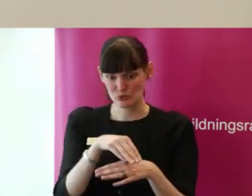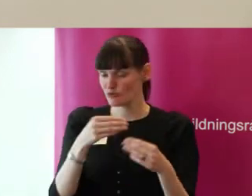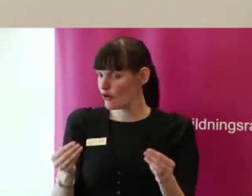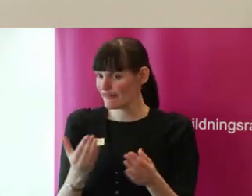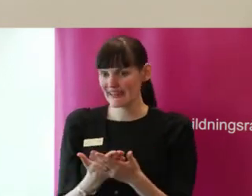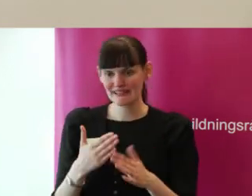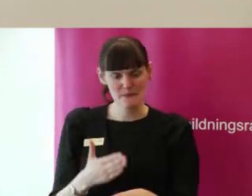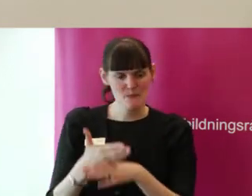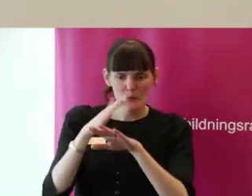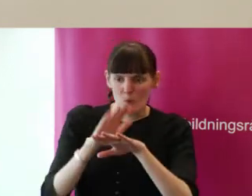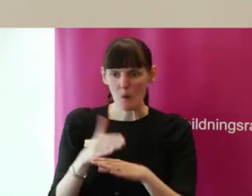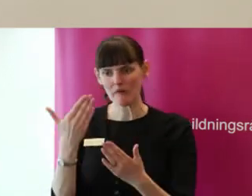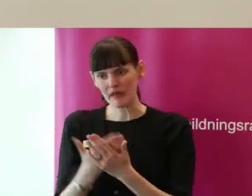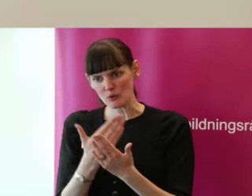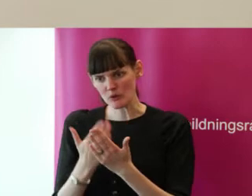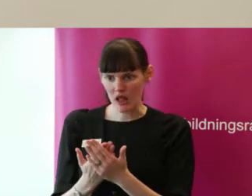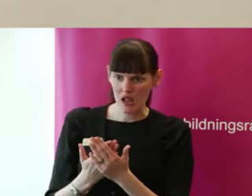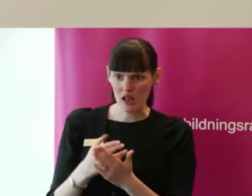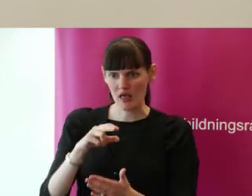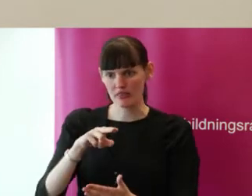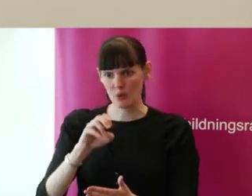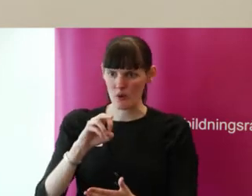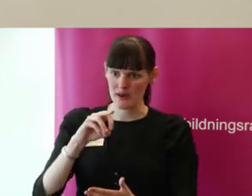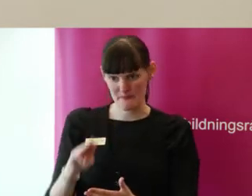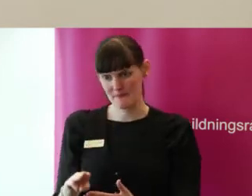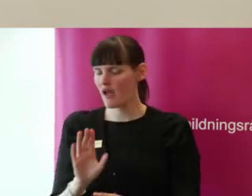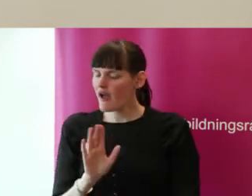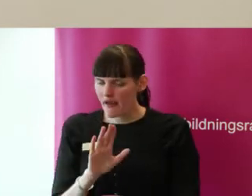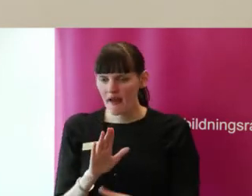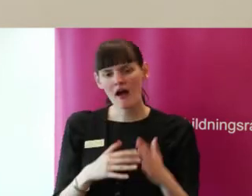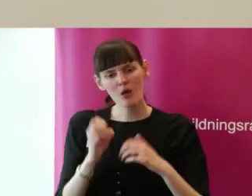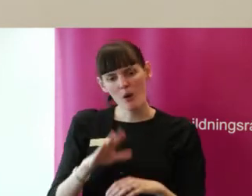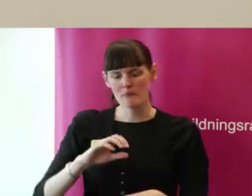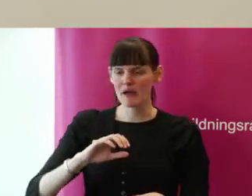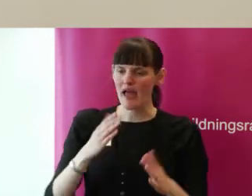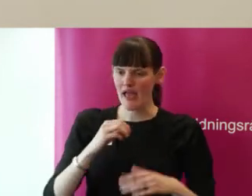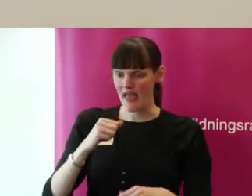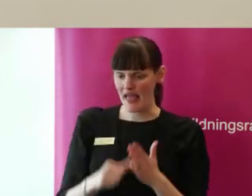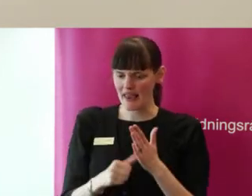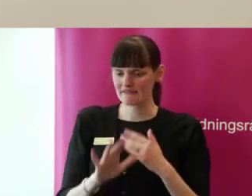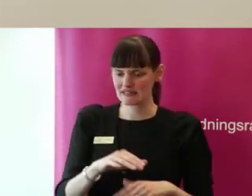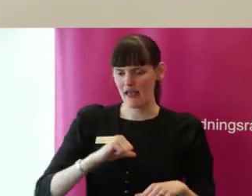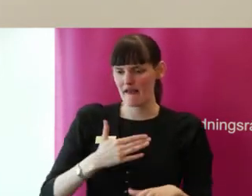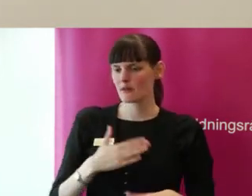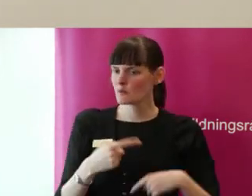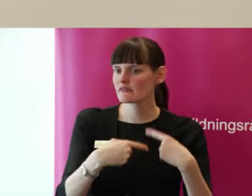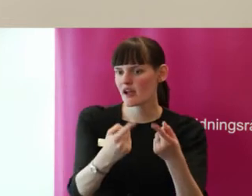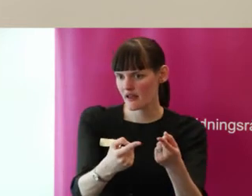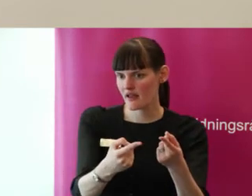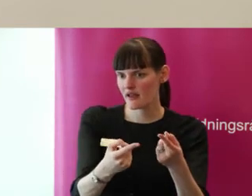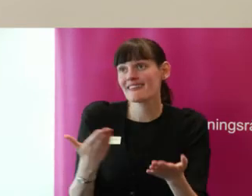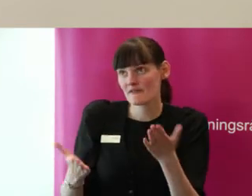på en nationellt fastställd norm, utan den bygger på den egna utvecklingen i förhållande till vad man ska